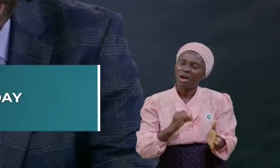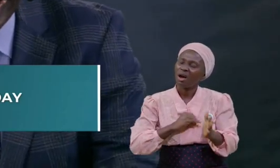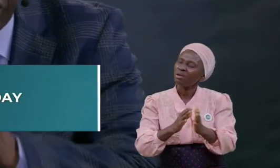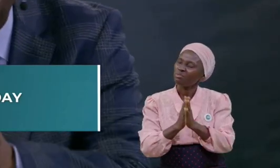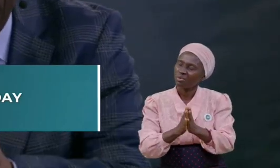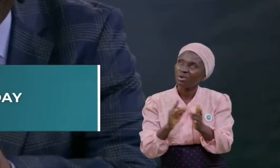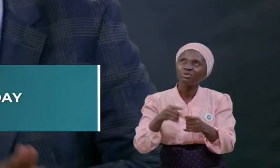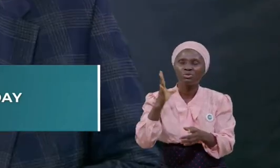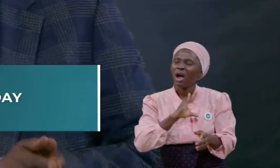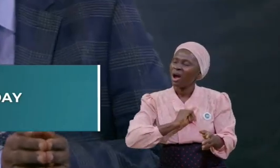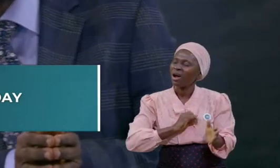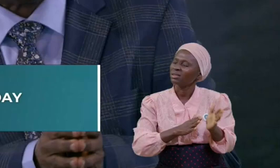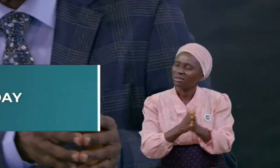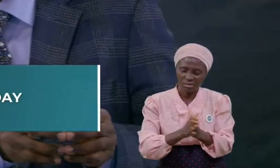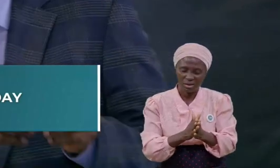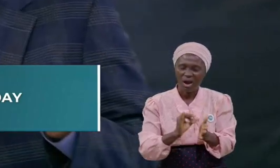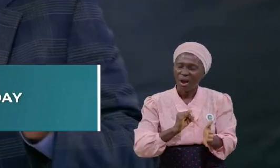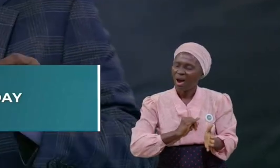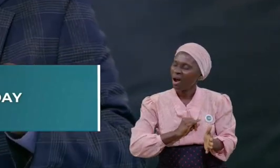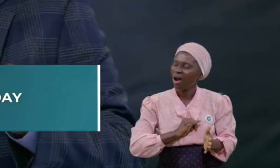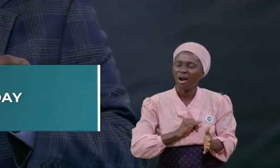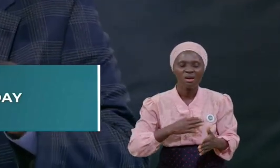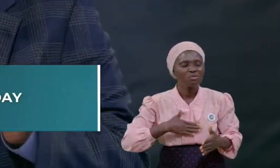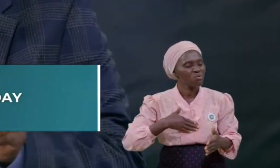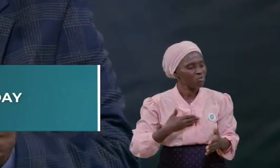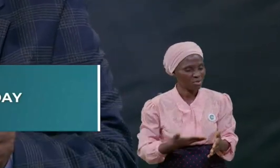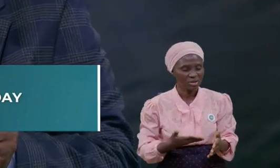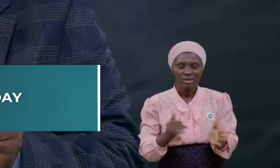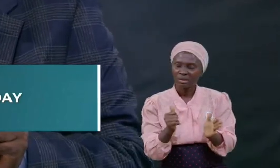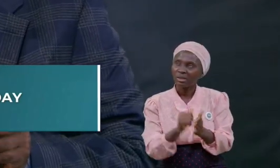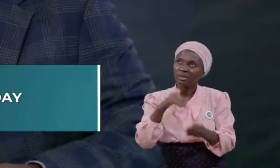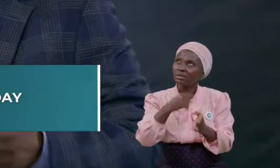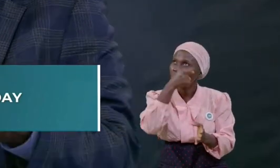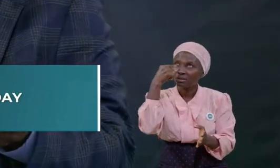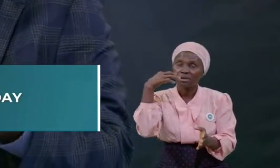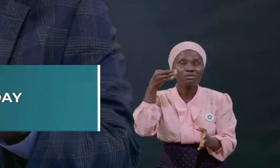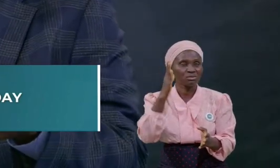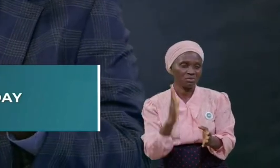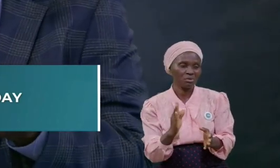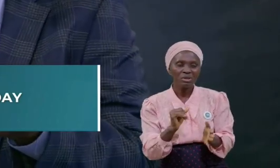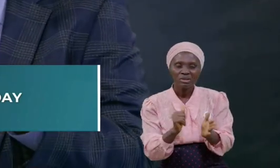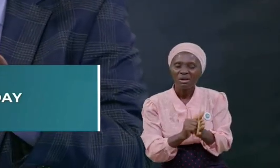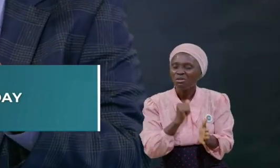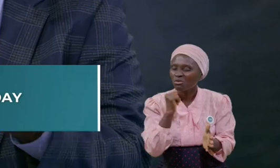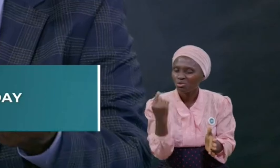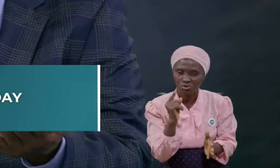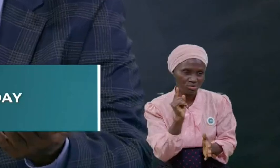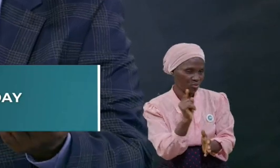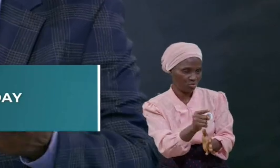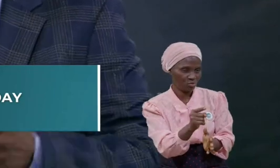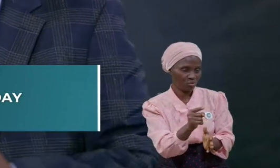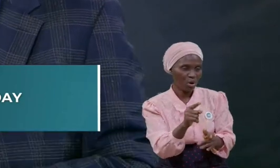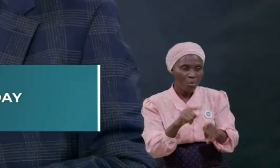j'aurais souhaité aux yeux de Dieu que non seulement toi, mais encore tous ceux